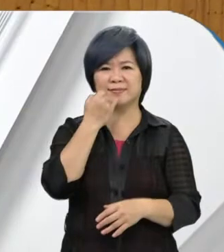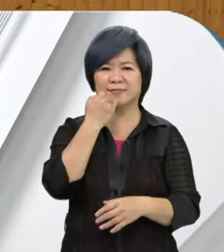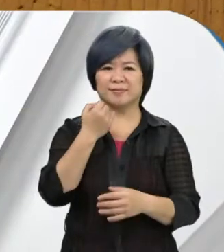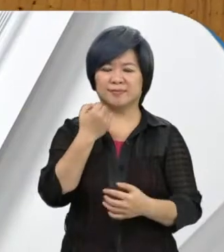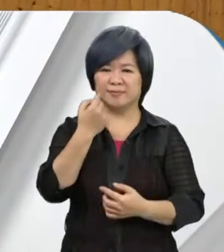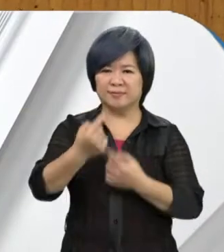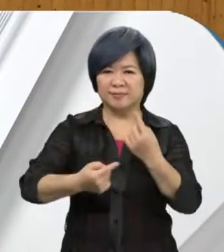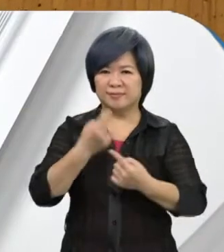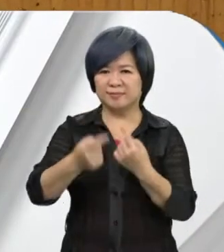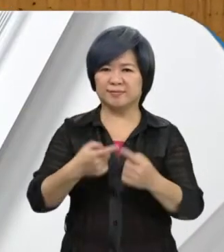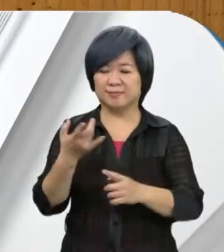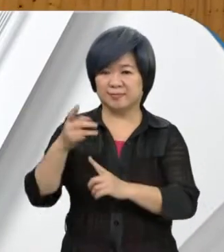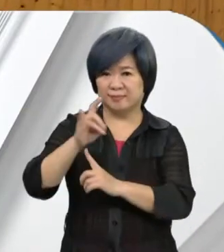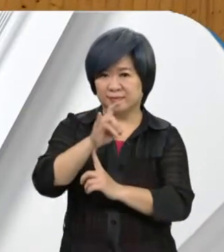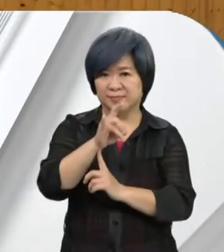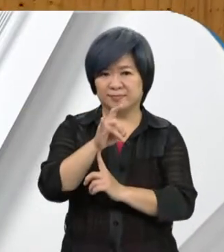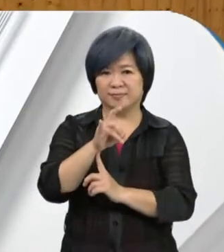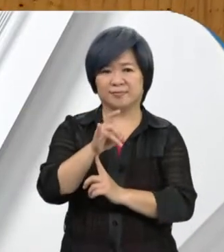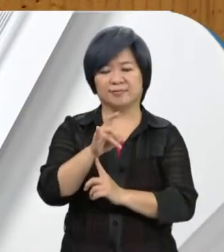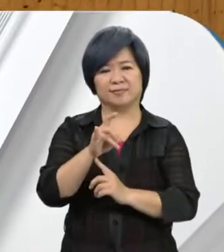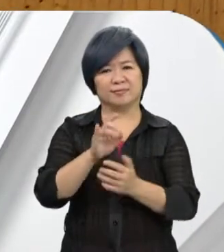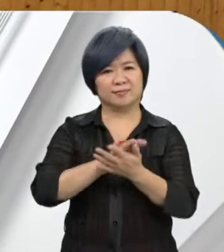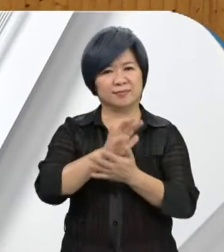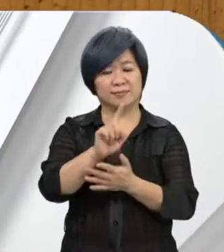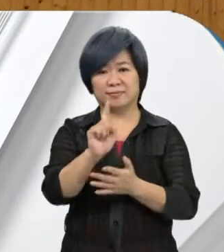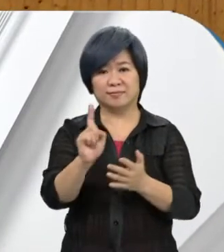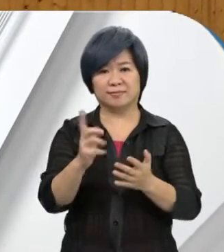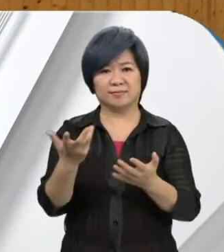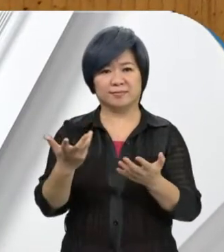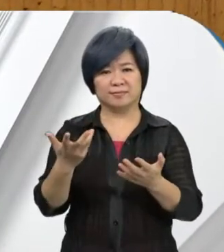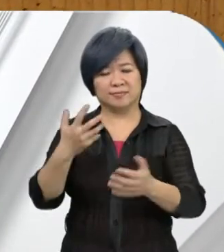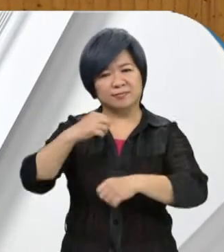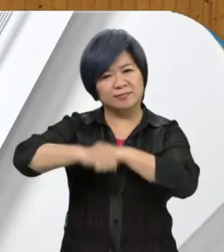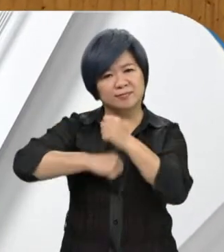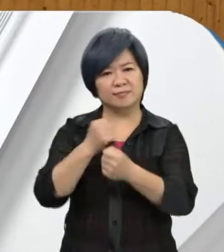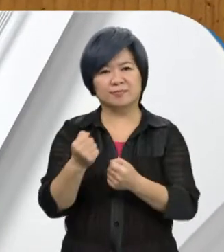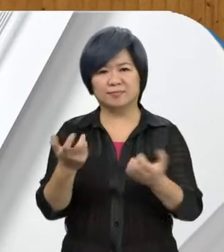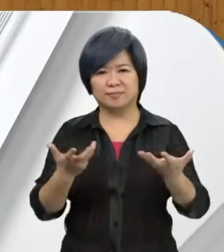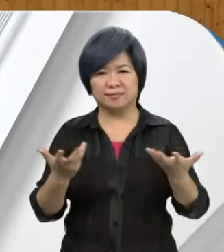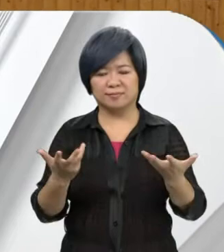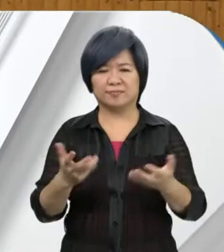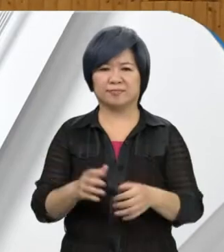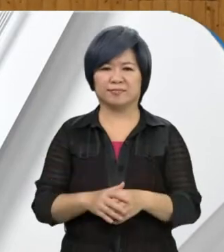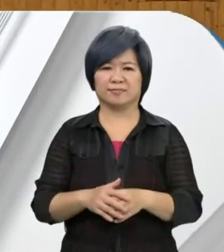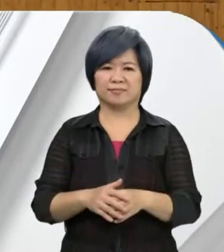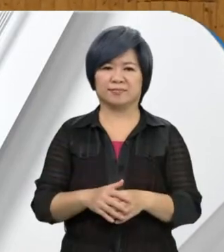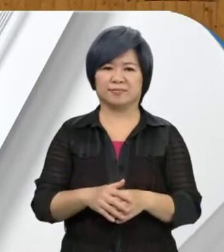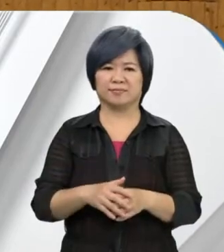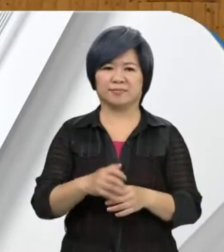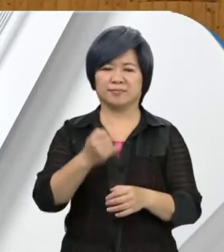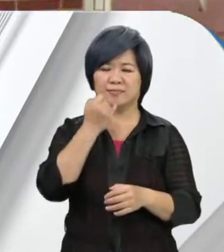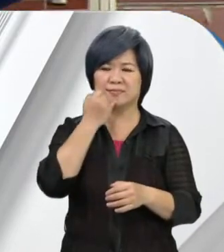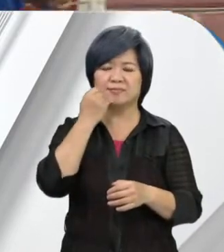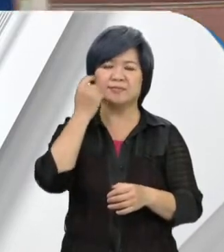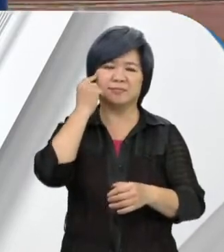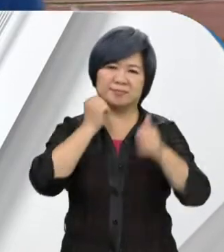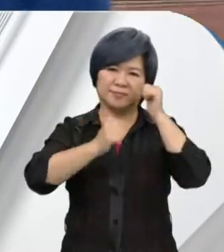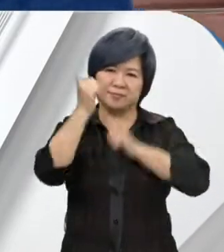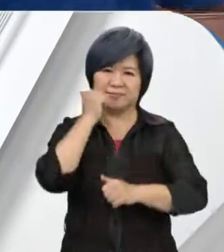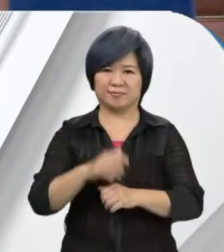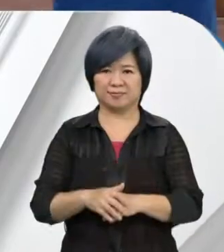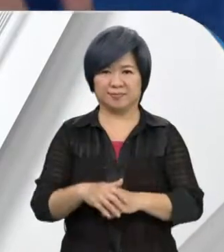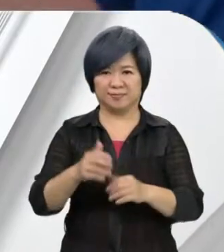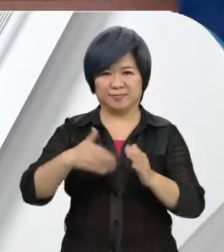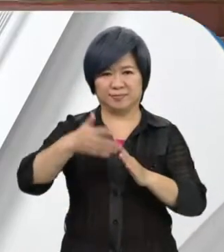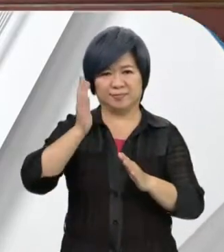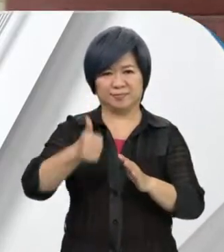一只梁吹以后，下一辈有乜个发展，也有乜个好。好肥腻的这种经验， 高中专